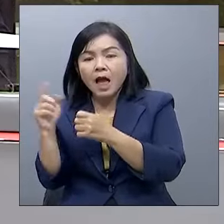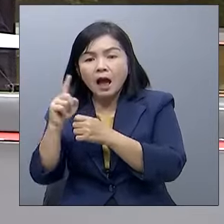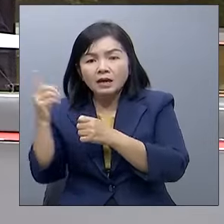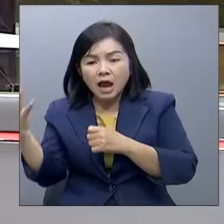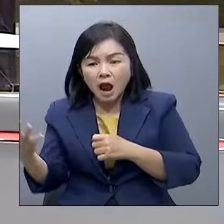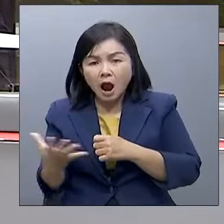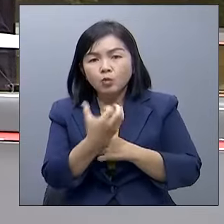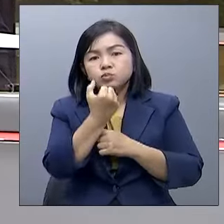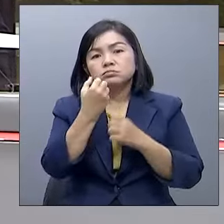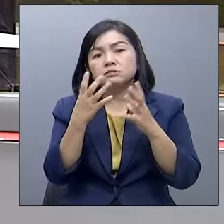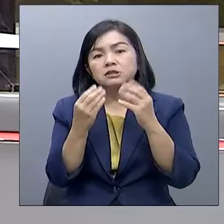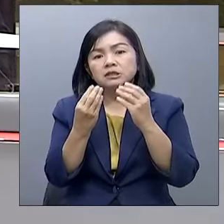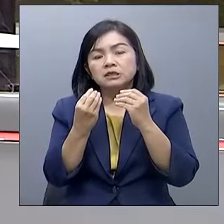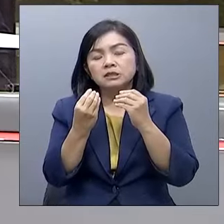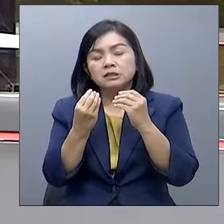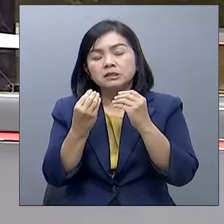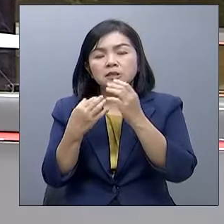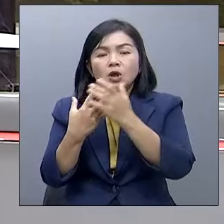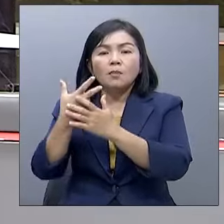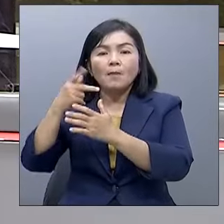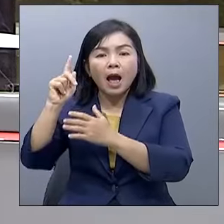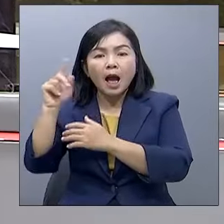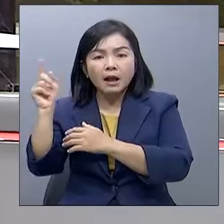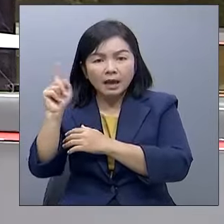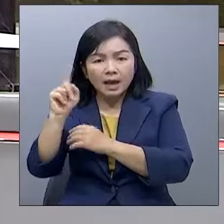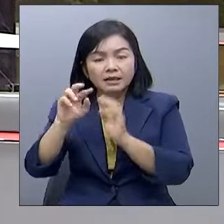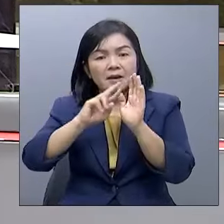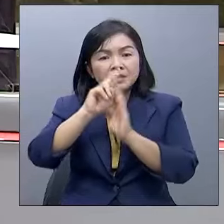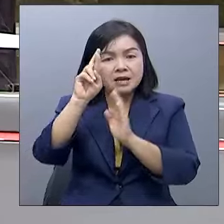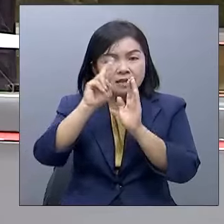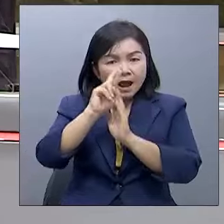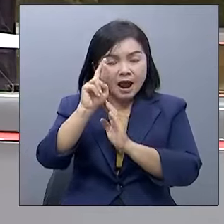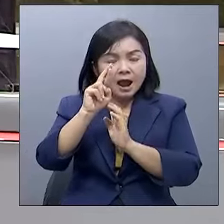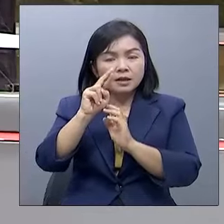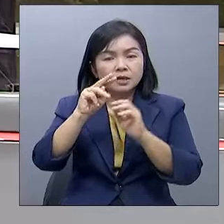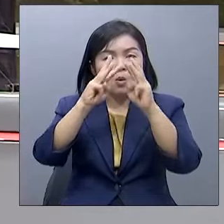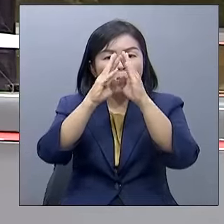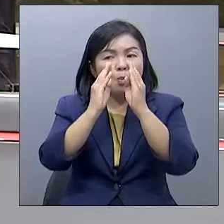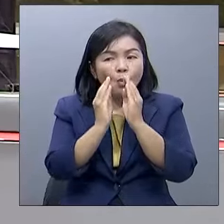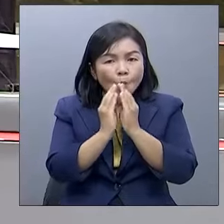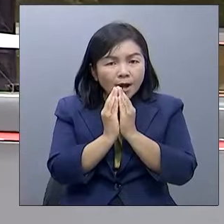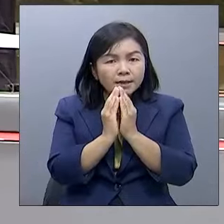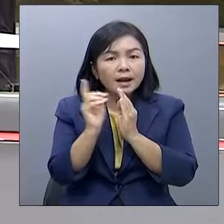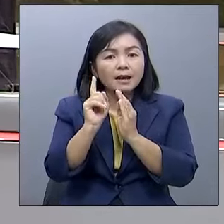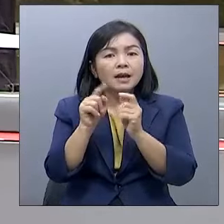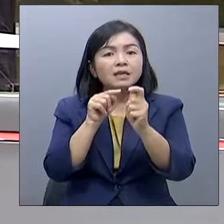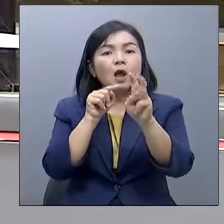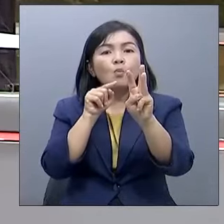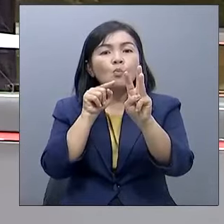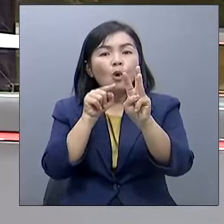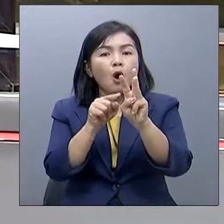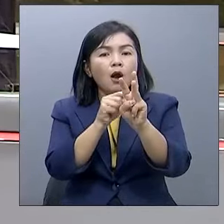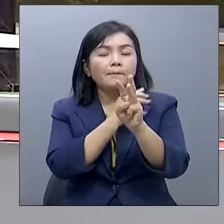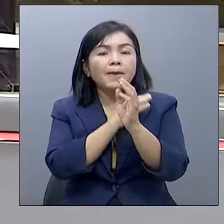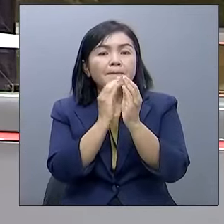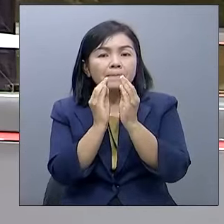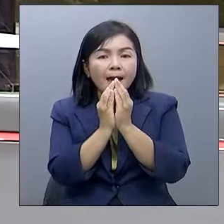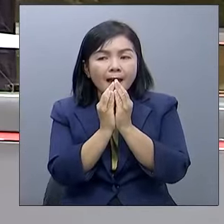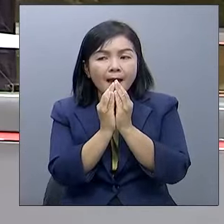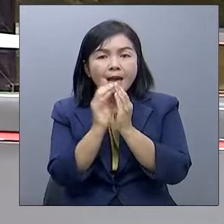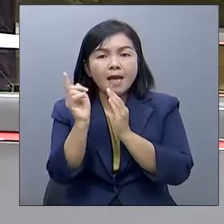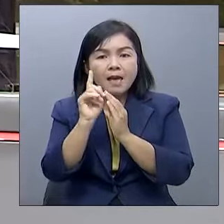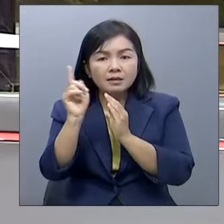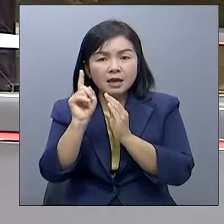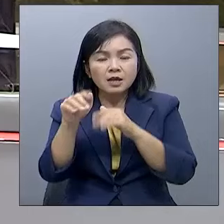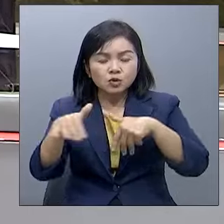ป่าแต่ครั้งนี้ที่เกิดขึ้นที่ไร่เชิญตะวันเนี่ยส่วนหนึ่งอาจจะเป็นเพราะว่าตัวท่านวอเองก็เป็นพระที่มีศาสนิก